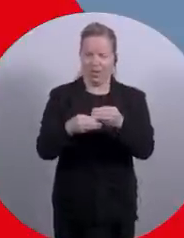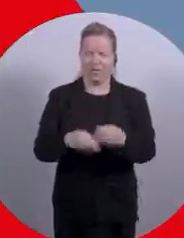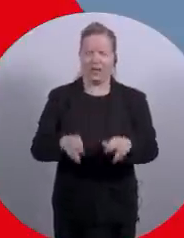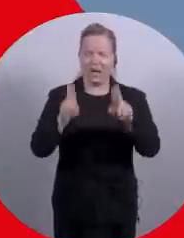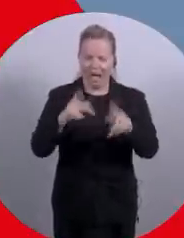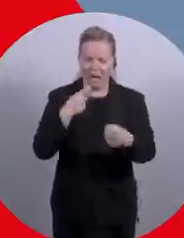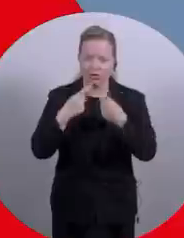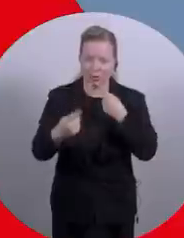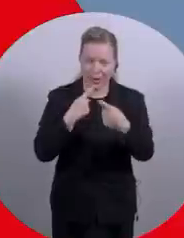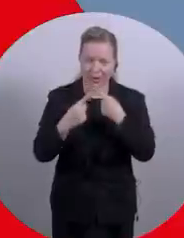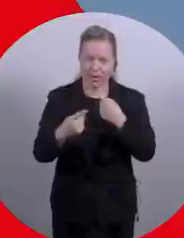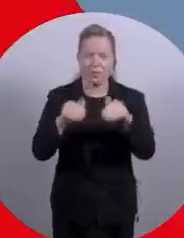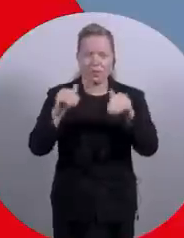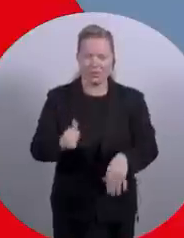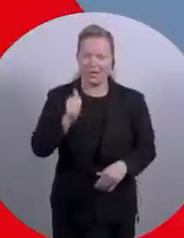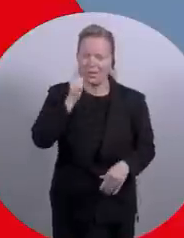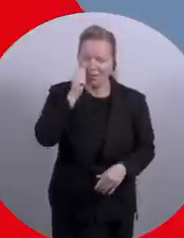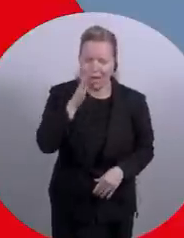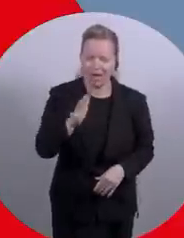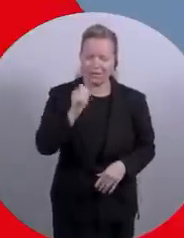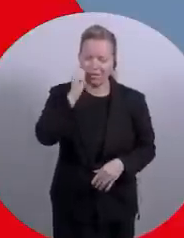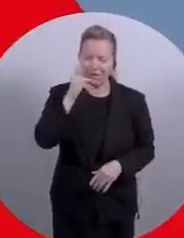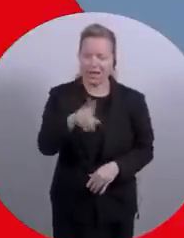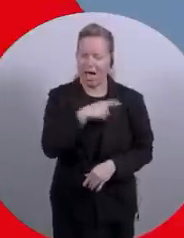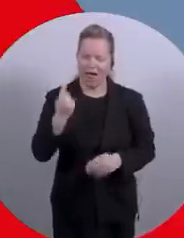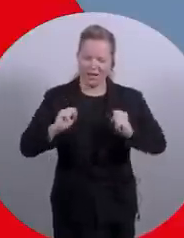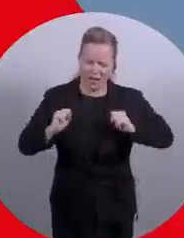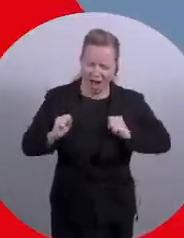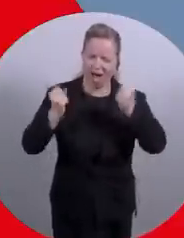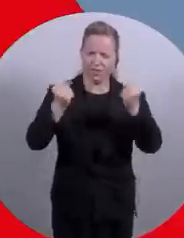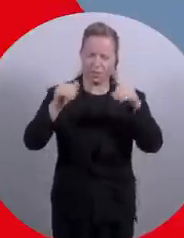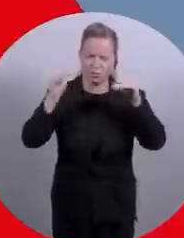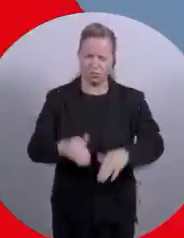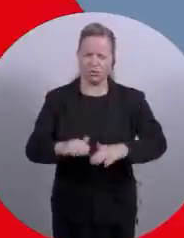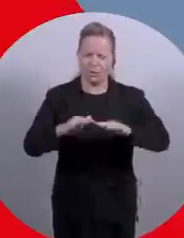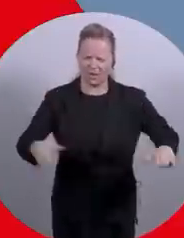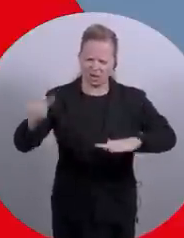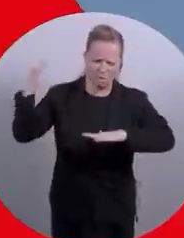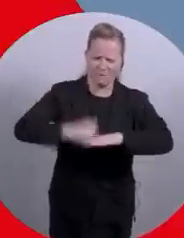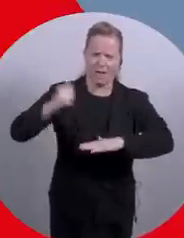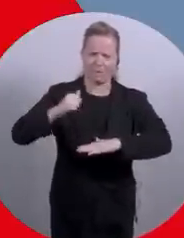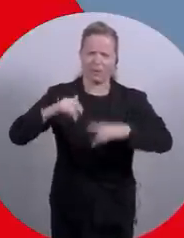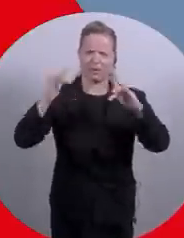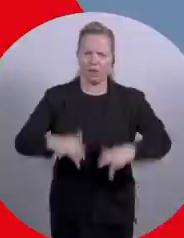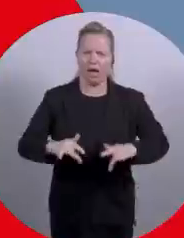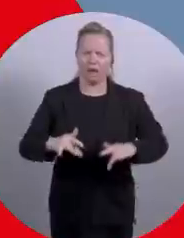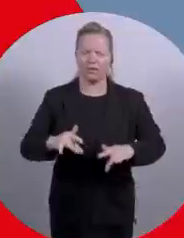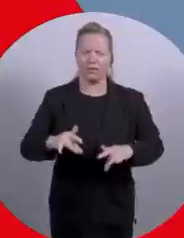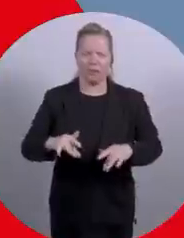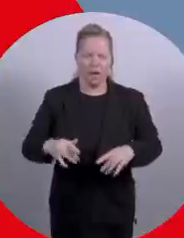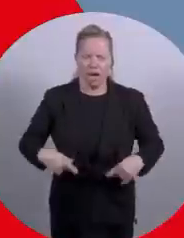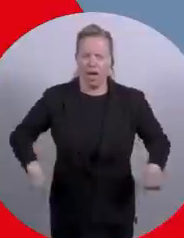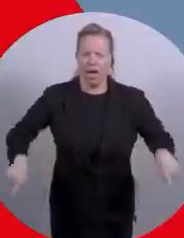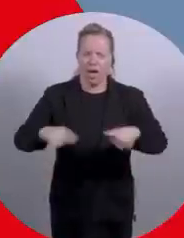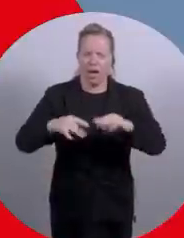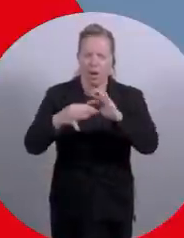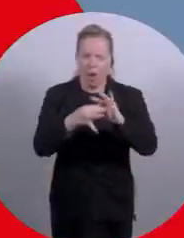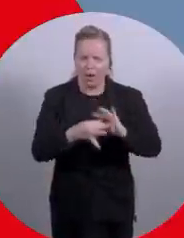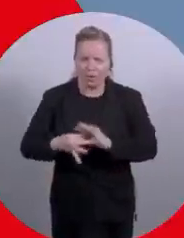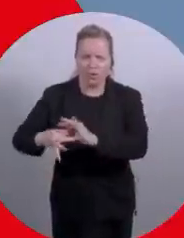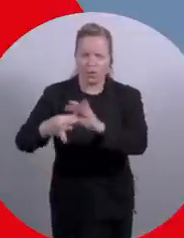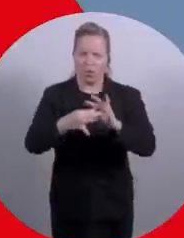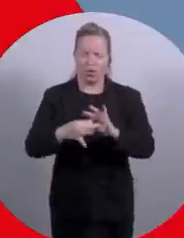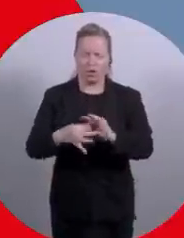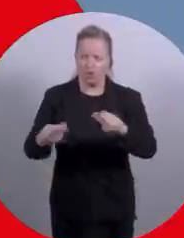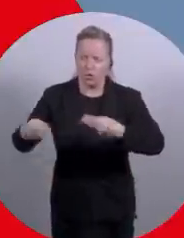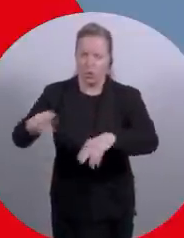dann müssen wir Tag für Tag mit allen unserer Kraft auf den Tisch schauen weil es darum geht dass man sie unsere Organisationen zurückholen die